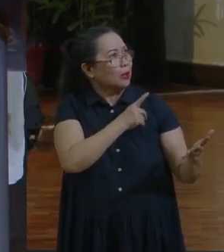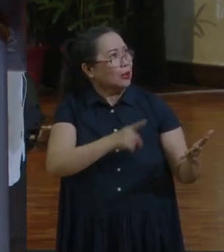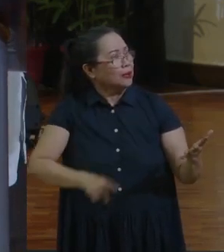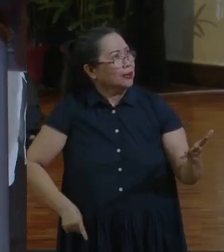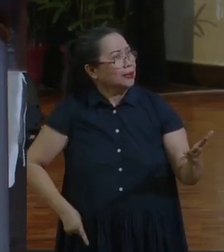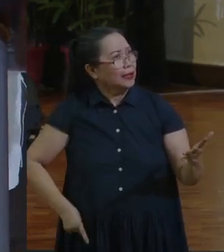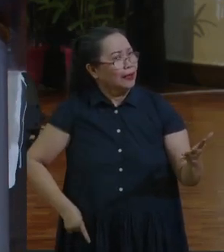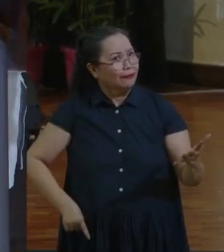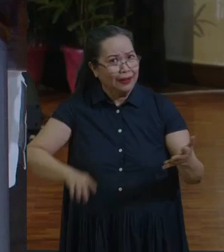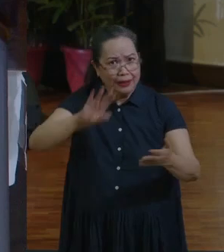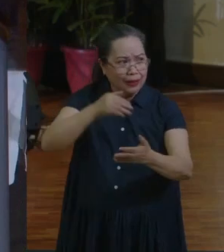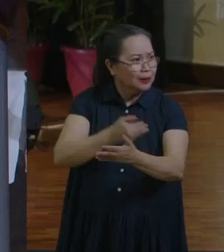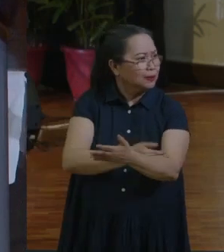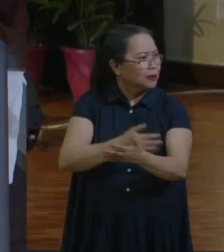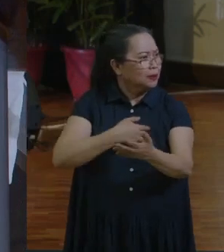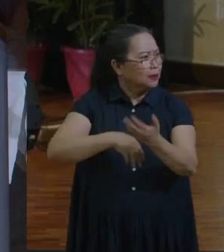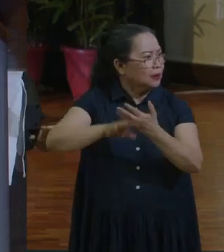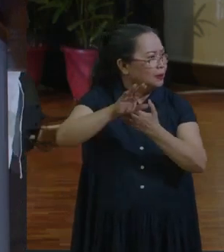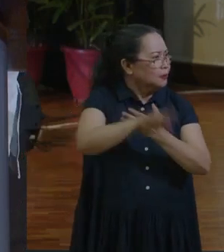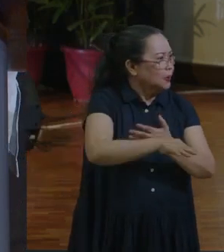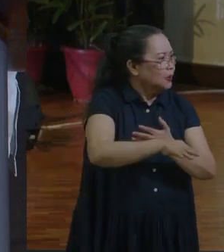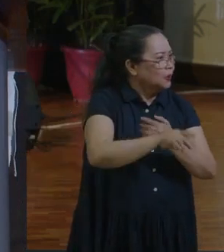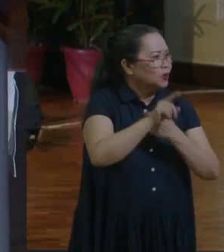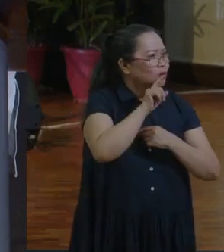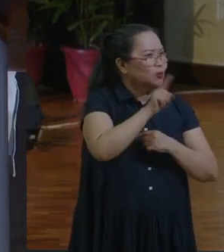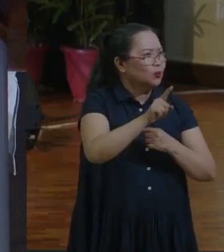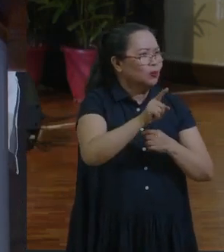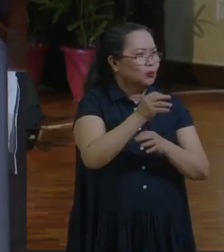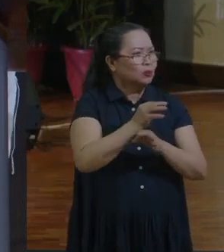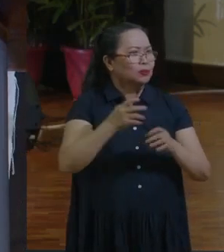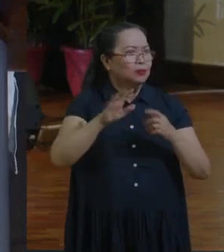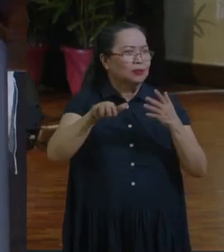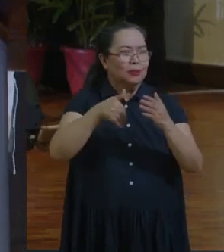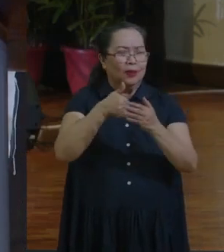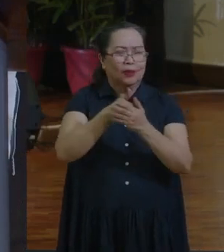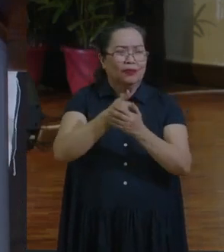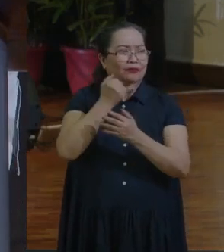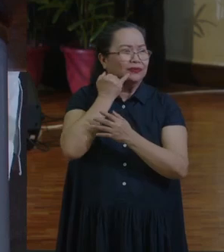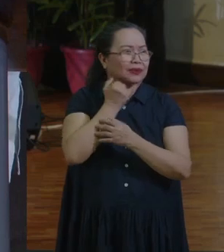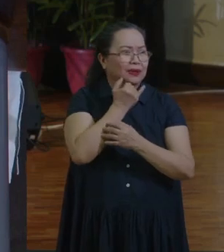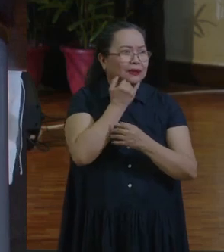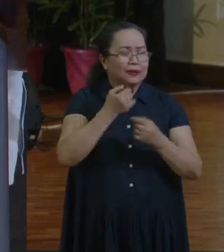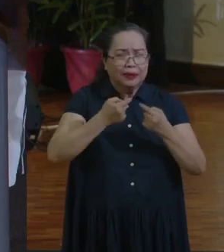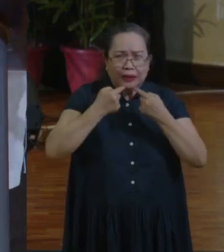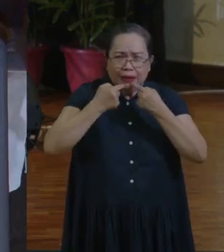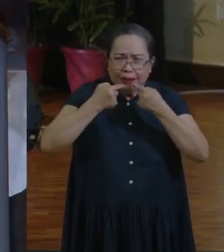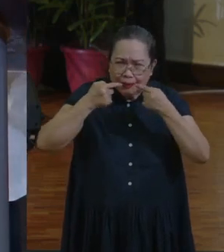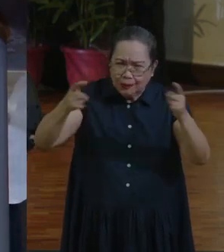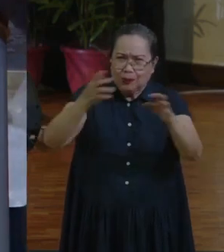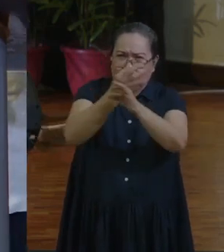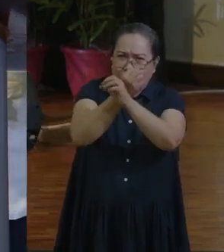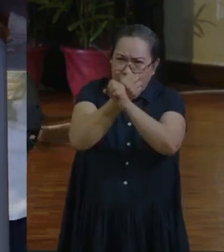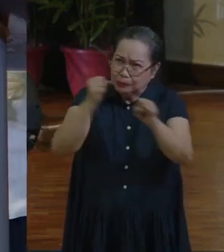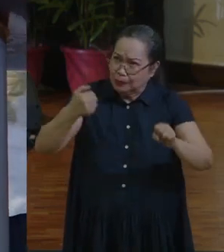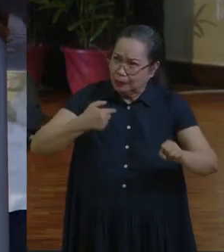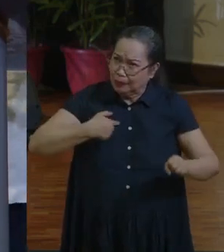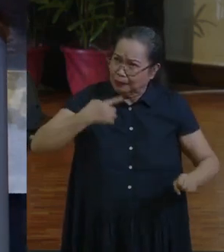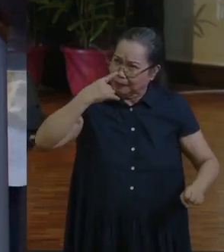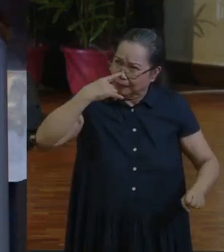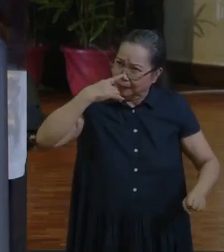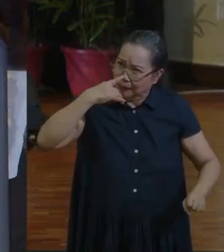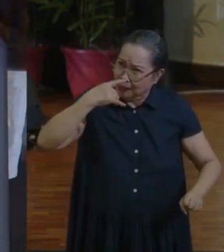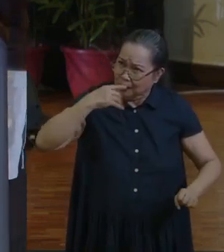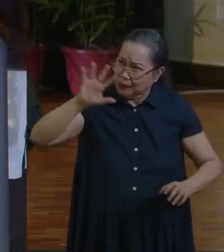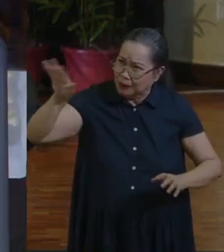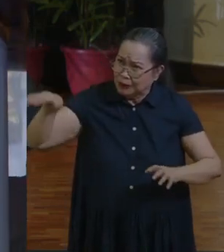na siyang magbabalik ng kaluhalhatian ng trono ng Israel at magpapalaya sa kanila mula sa pagkaalipin ng ibang